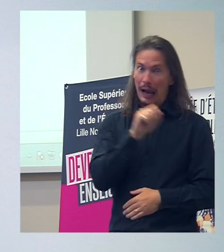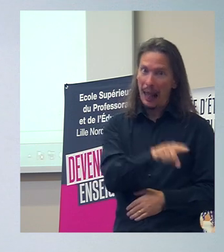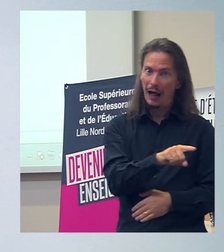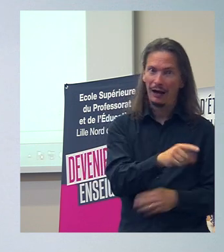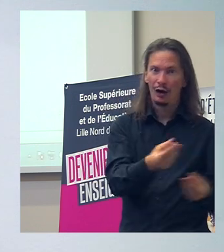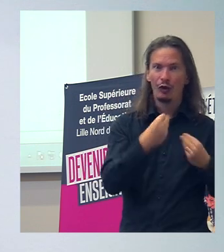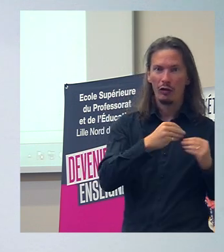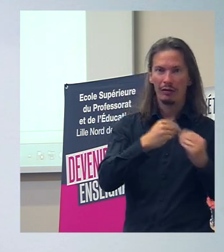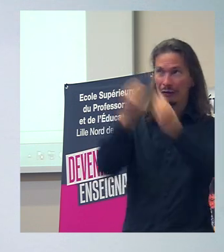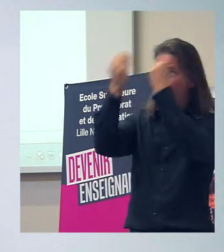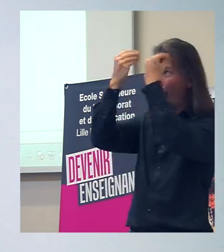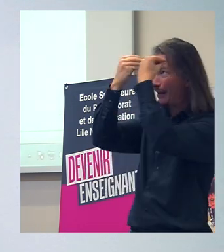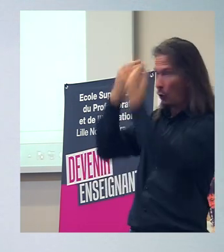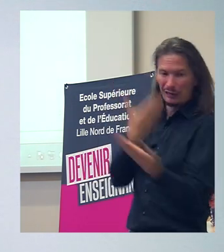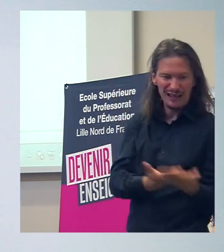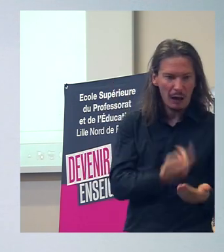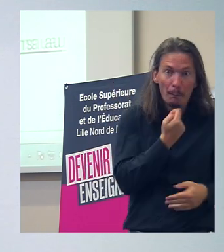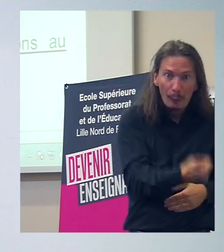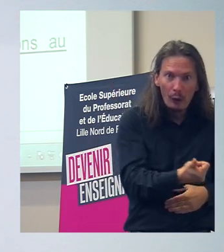moins bien formé.